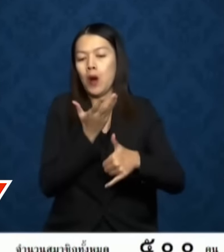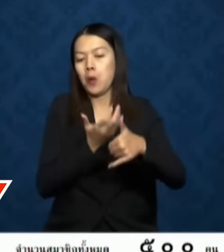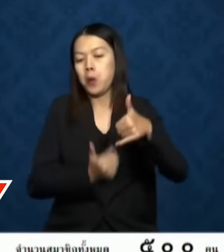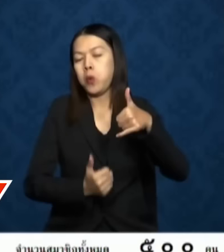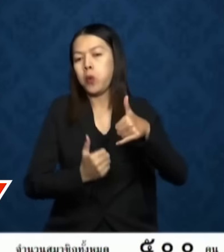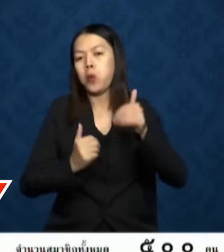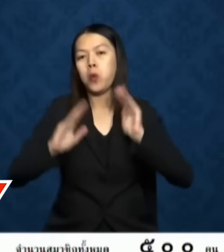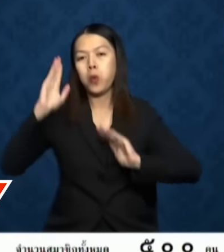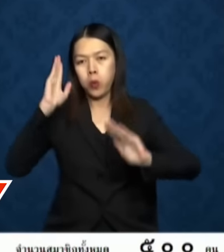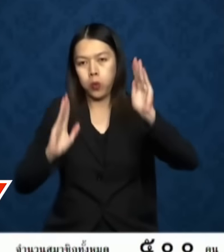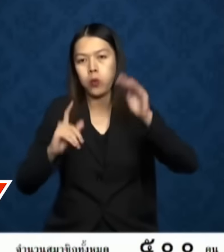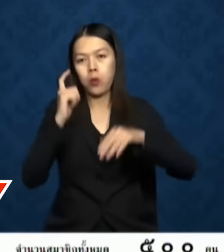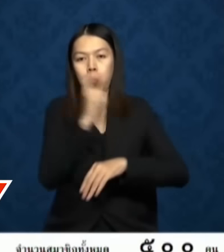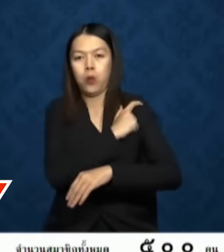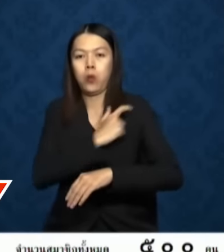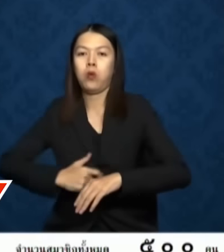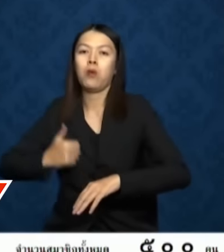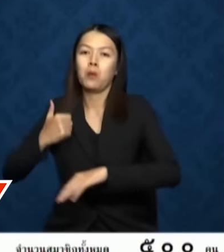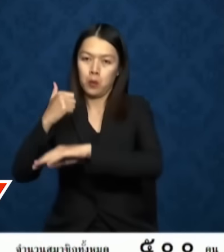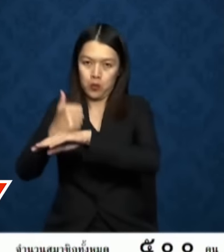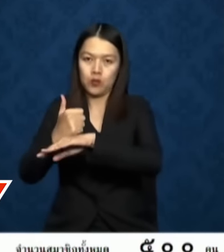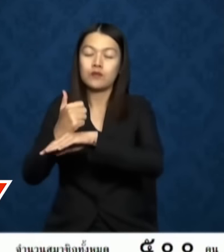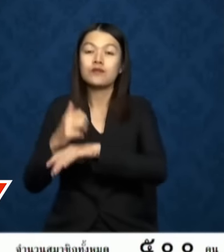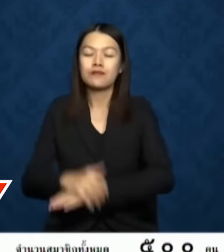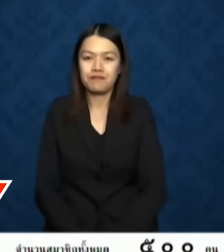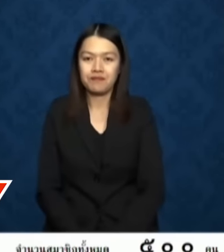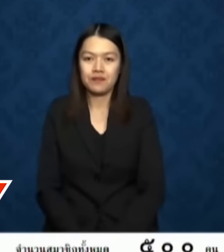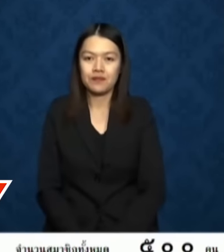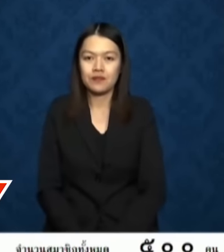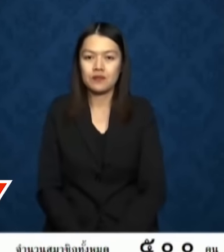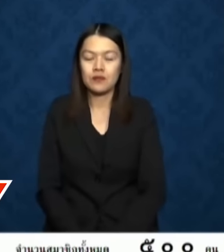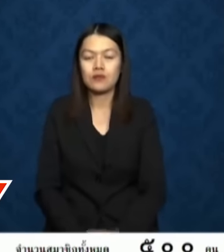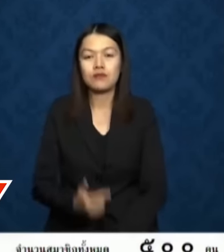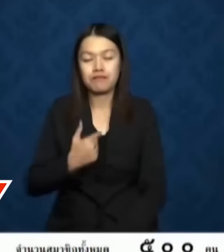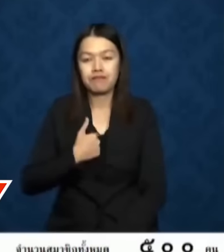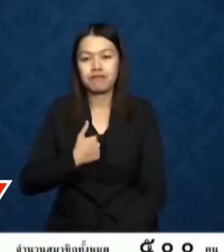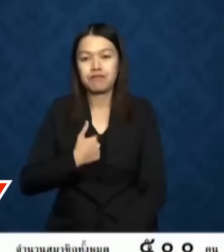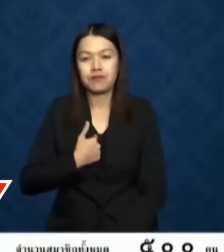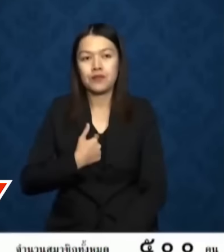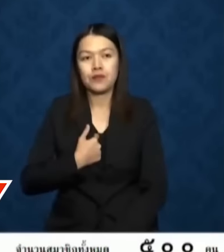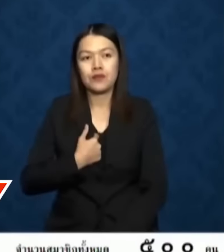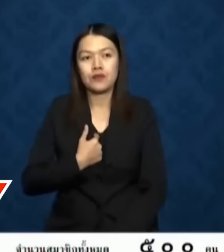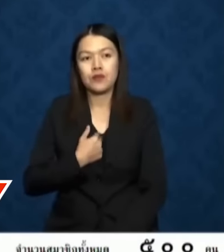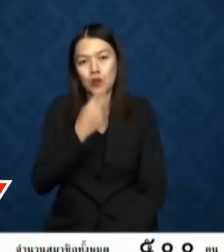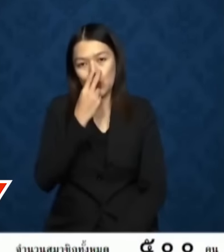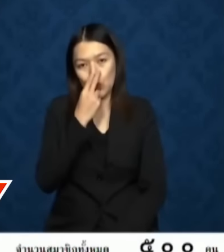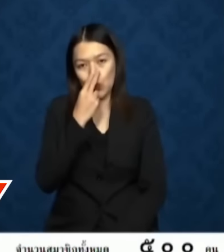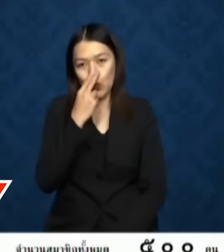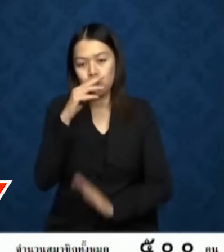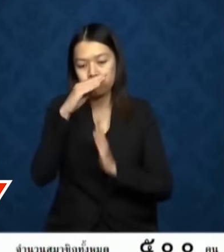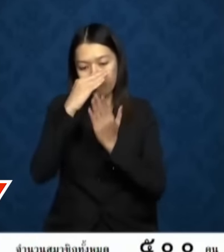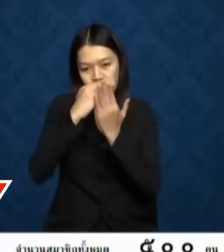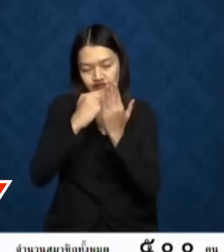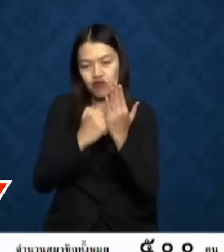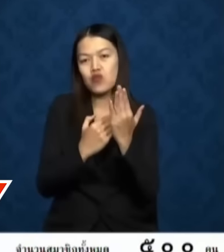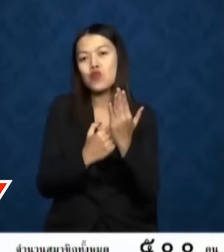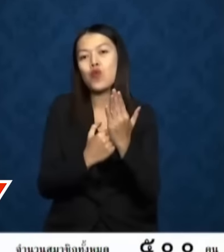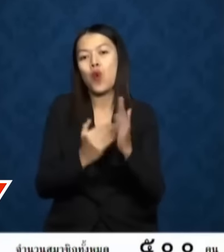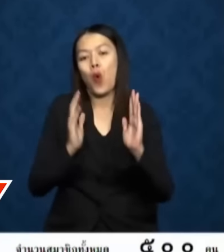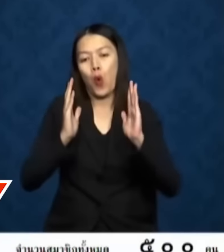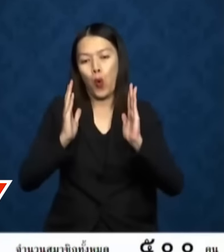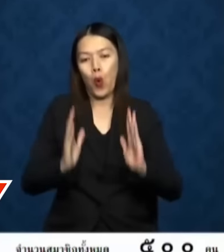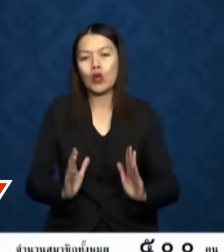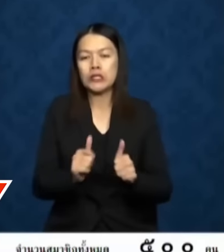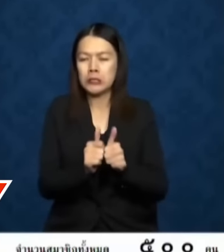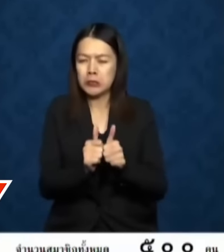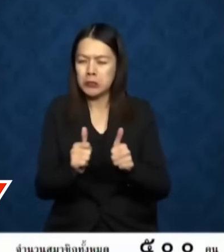อบประชาธิปไตยอันมีพระมหากษัตริย์ทรงเป็นประมุขนะครับก่อนอื่นเราคงต้องมาเรียบเรียงกันก่อนนะครับว่าประชากรที่มีคุณภ